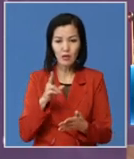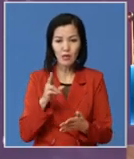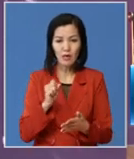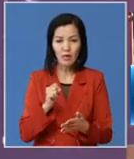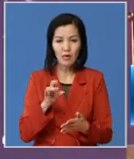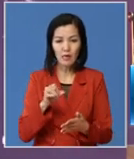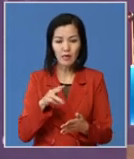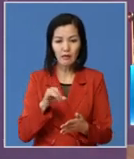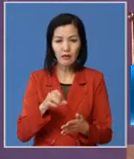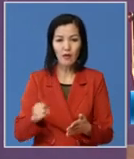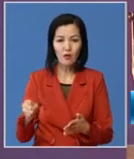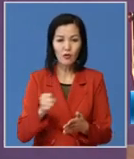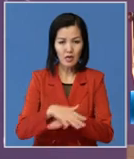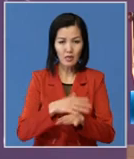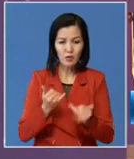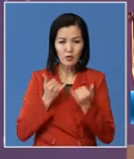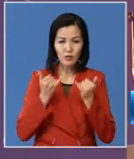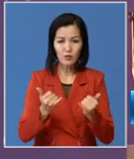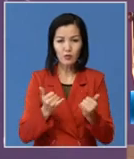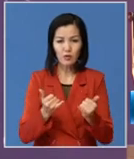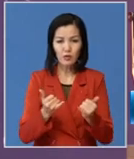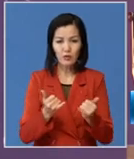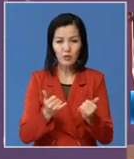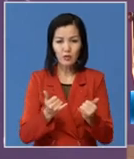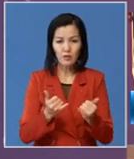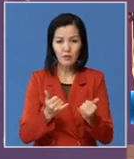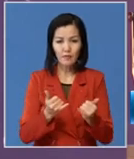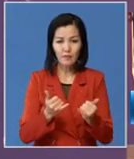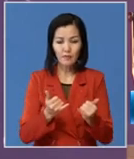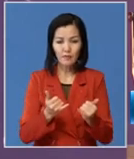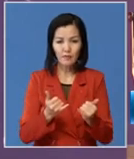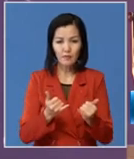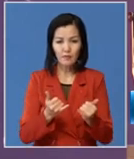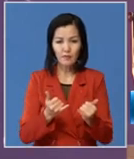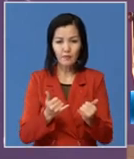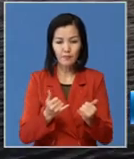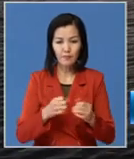тиіс. Жұмыс тобы дәл осы бағыттар бойынша жұмыс атқаруы қажет.